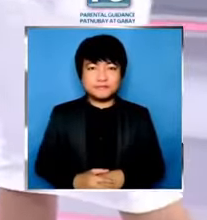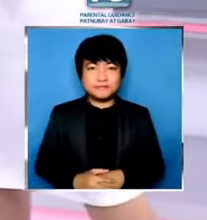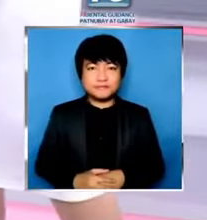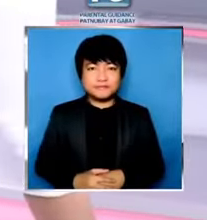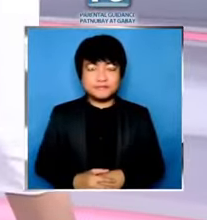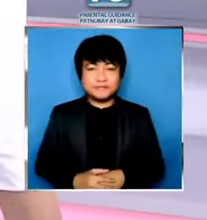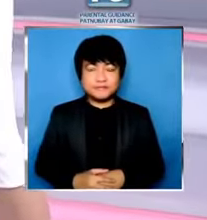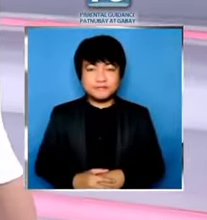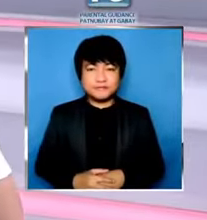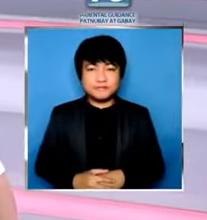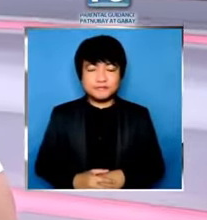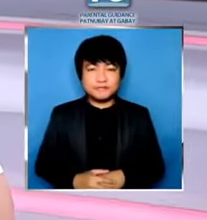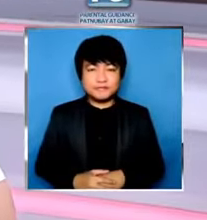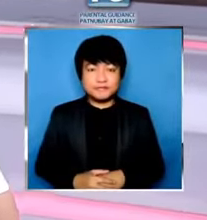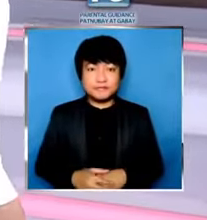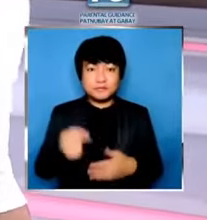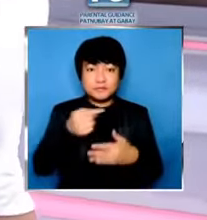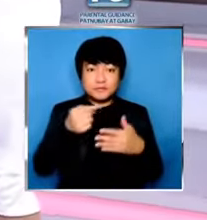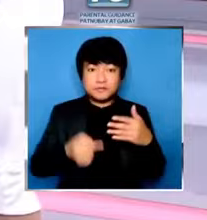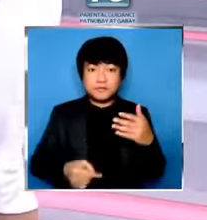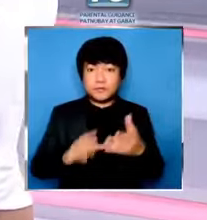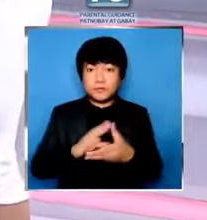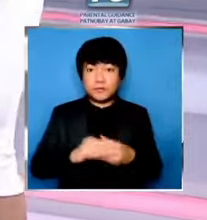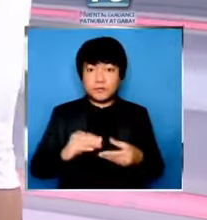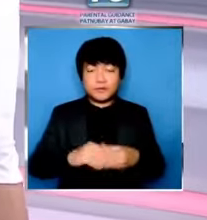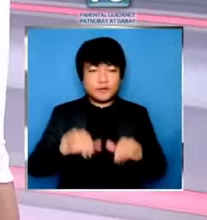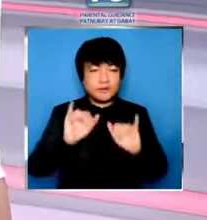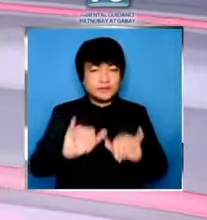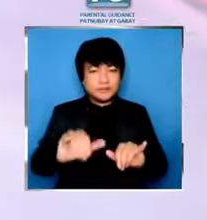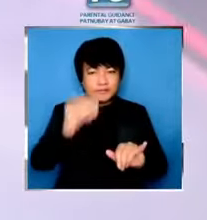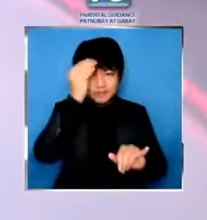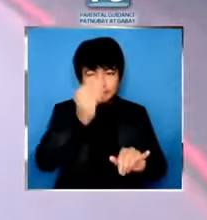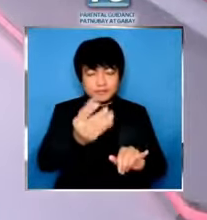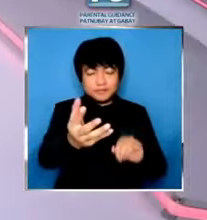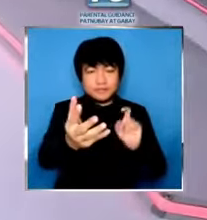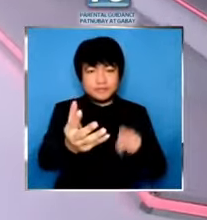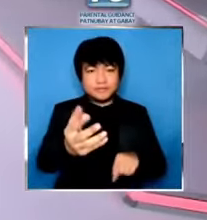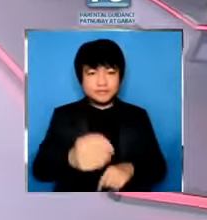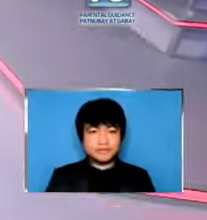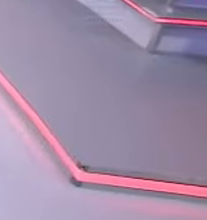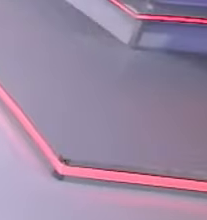Marami pang balita at kwento sa pagbabalik ng Dapat Alam Mo!